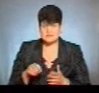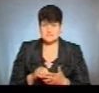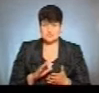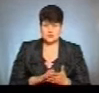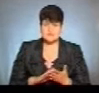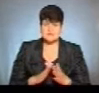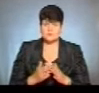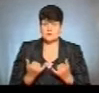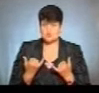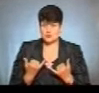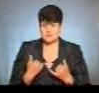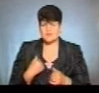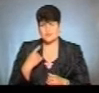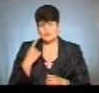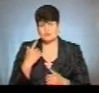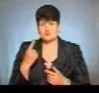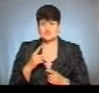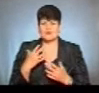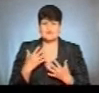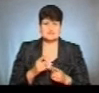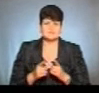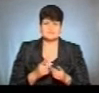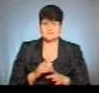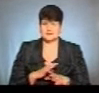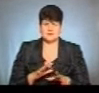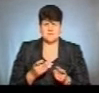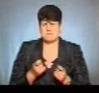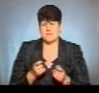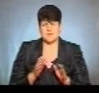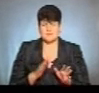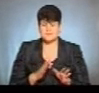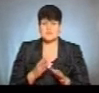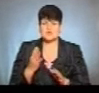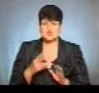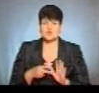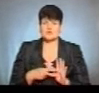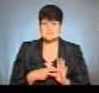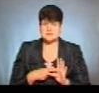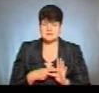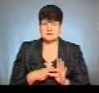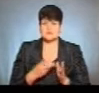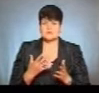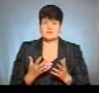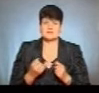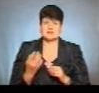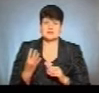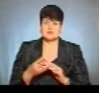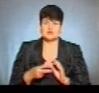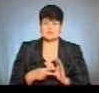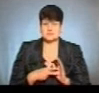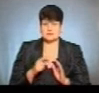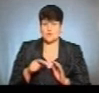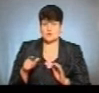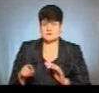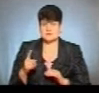на сьогодні, я думаю, що вже не зміниться, то мало ймовірно. 47. Якщо взяти 47 осіб цих